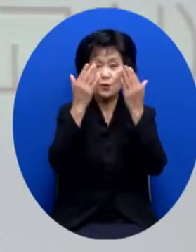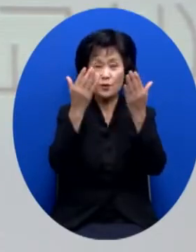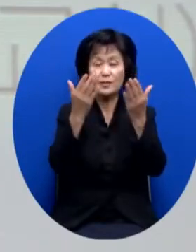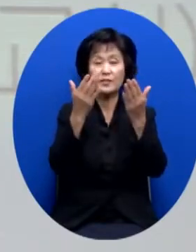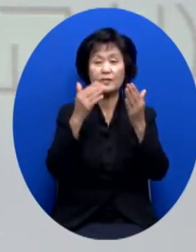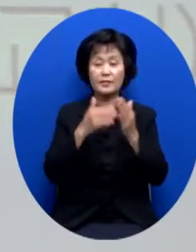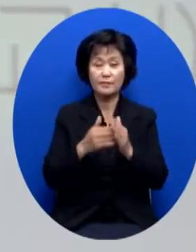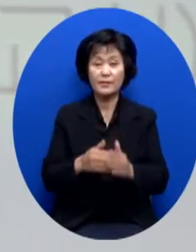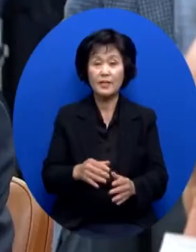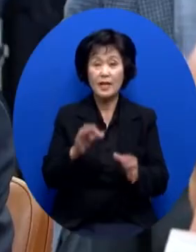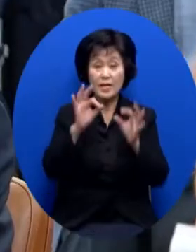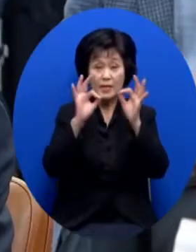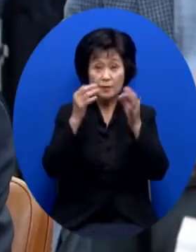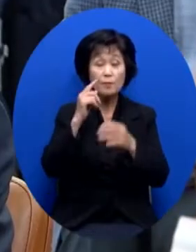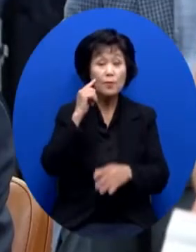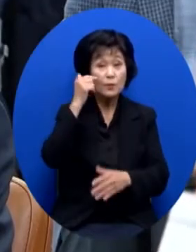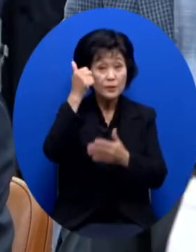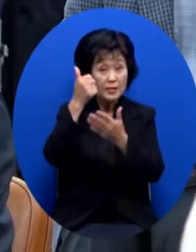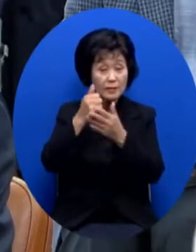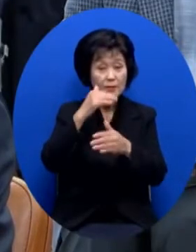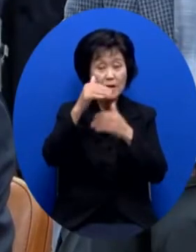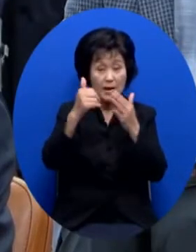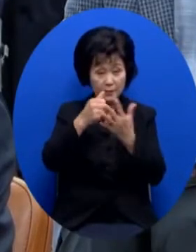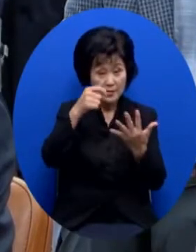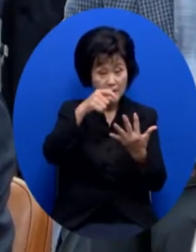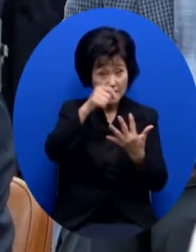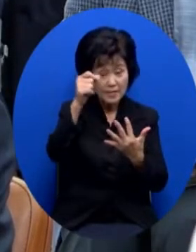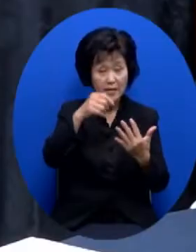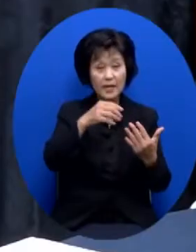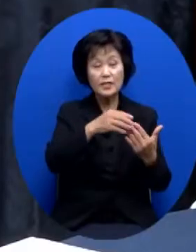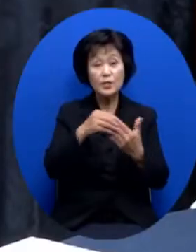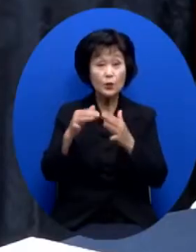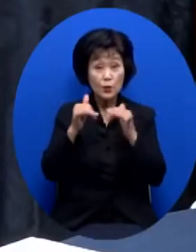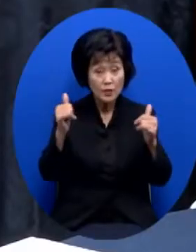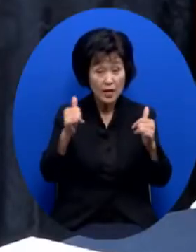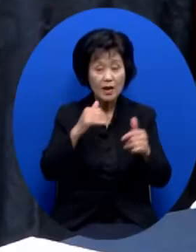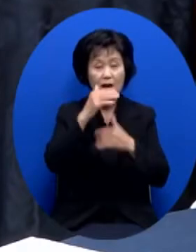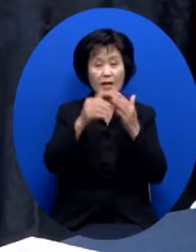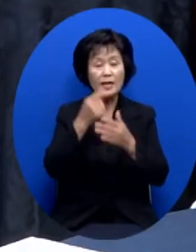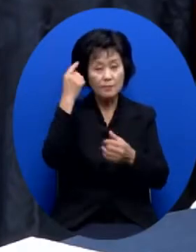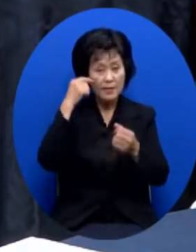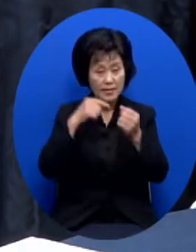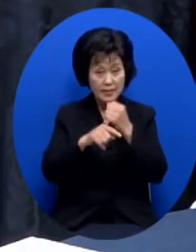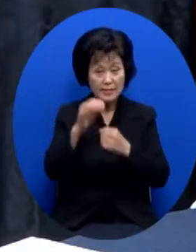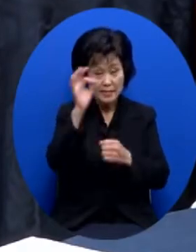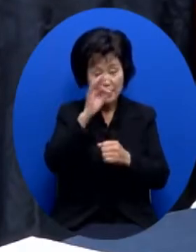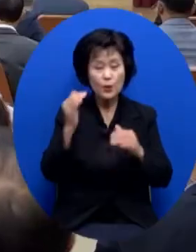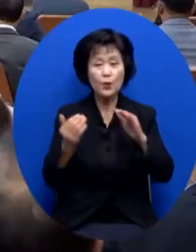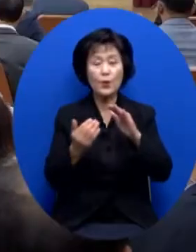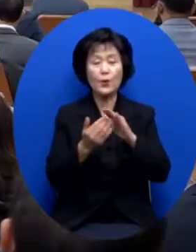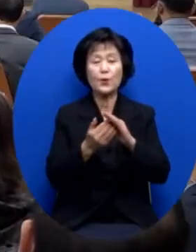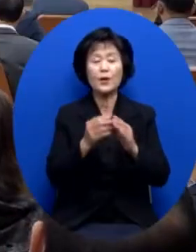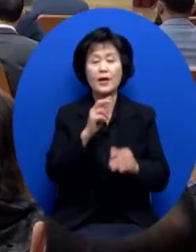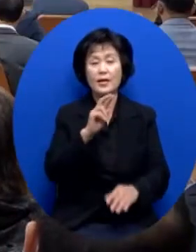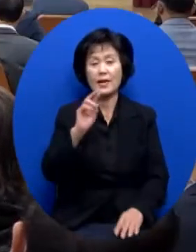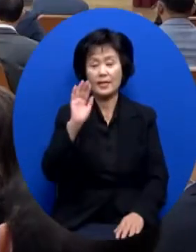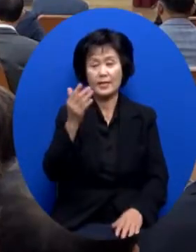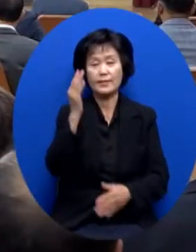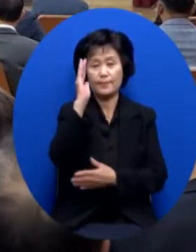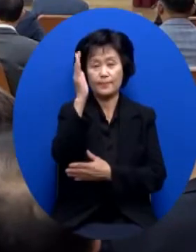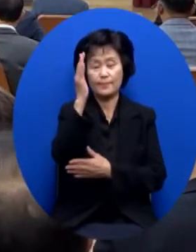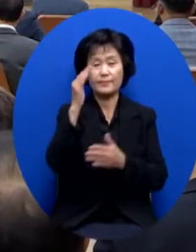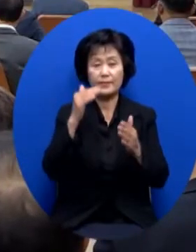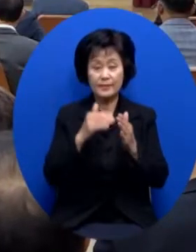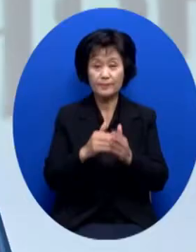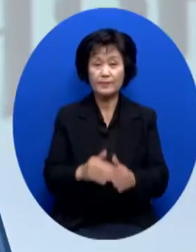고문 김동훈 목사는 하나님께서 선택하신 지도자는 하나님의 뜻을 찾고 이뤄가야 할 것이라고 전했습니다.